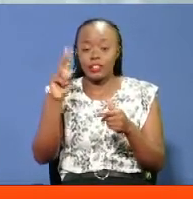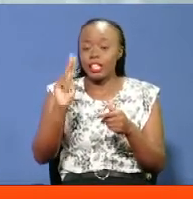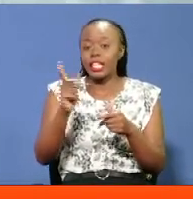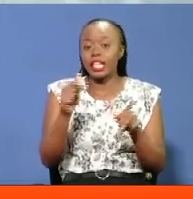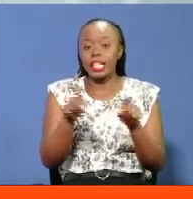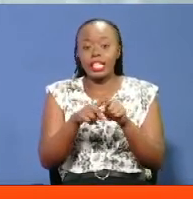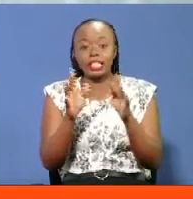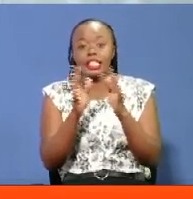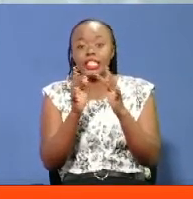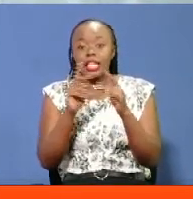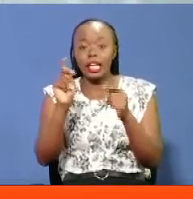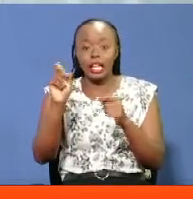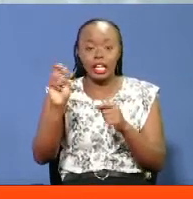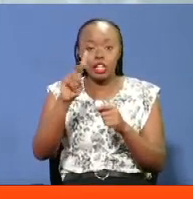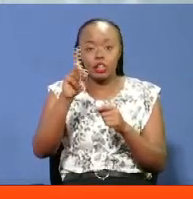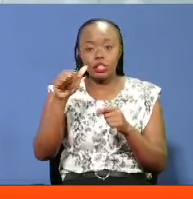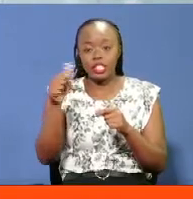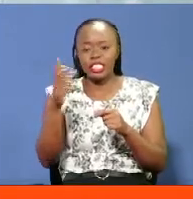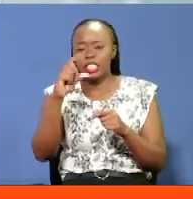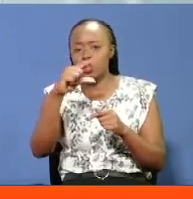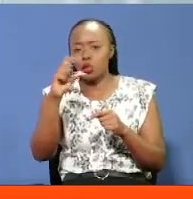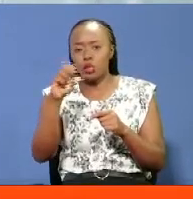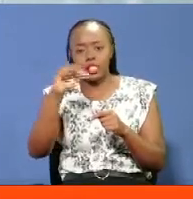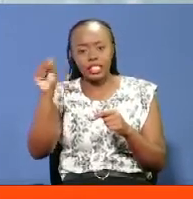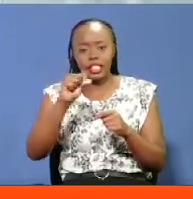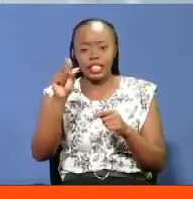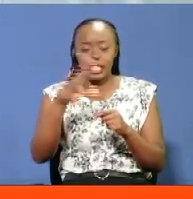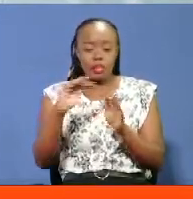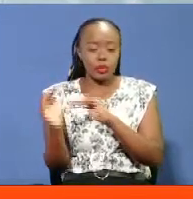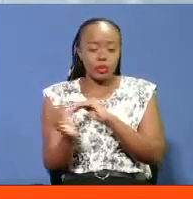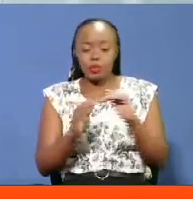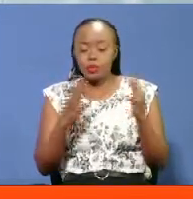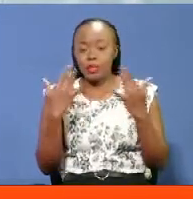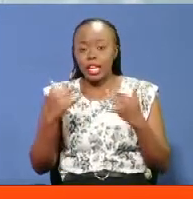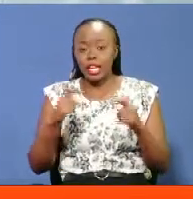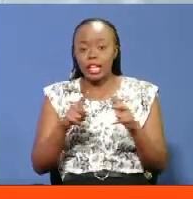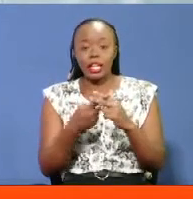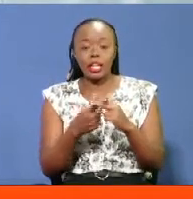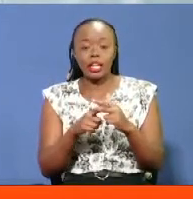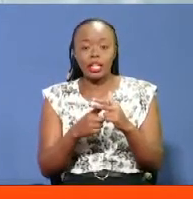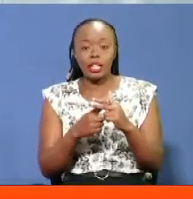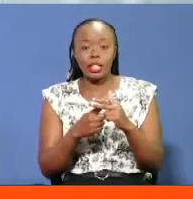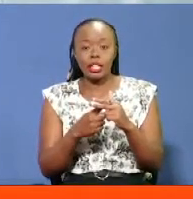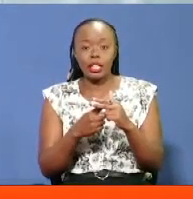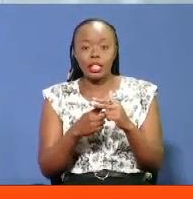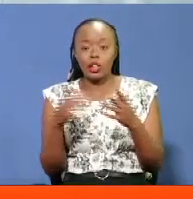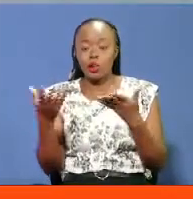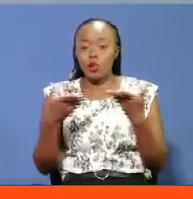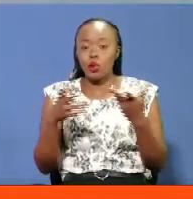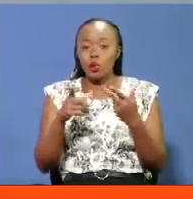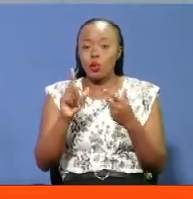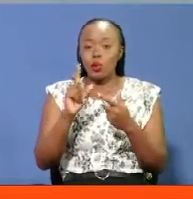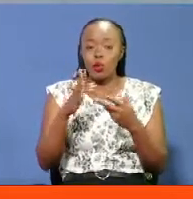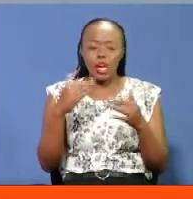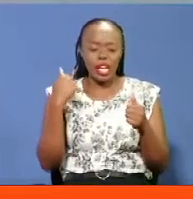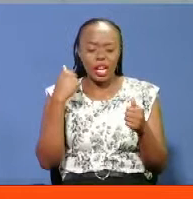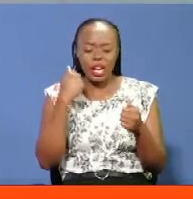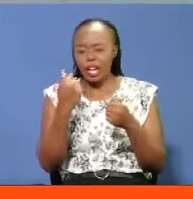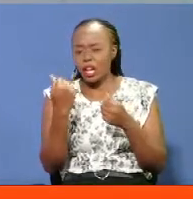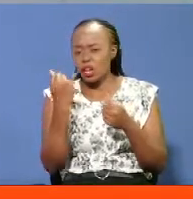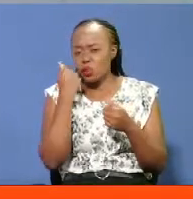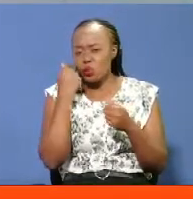wa Twitter @KUTV Kenya na @OJ Samson. Sasa tunaanza na taarifa ya Tanzania, ya Tanzania, ambapo mapacha wenye